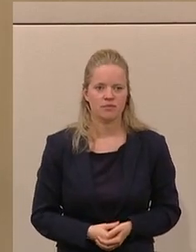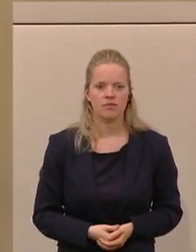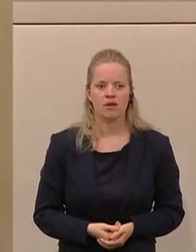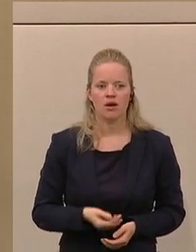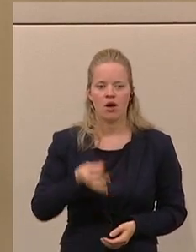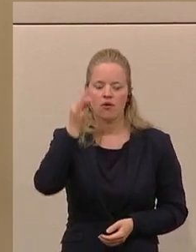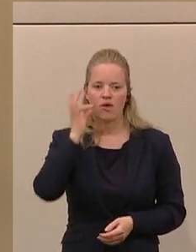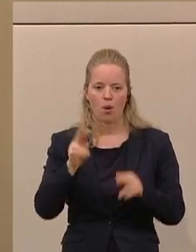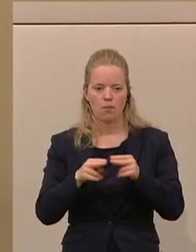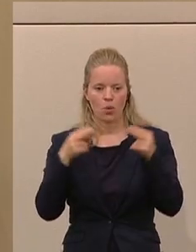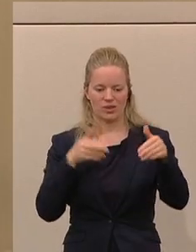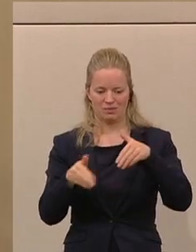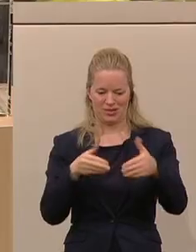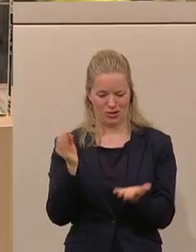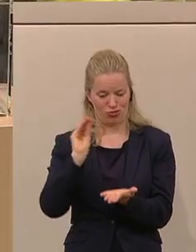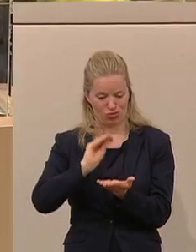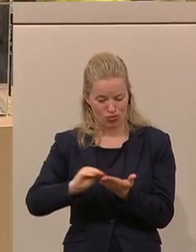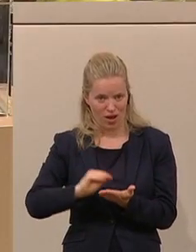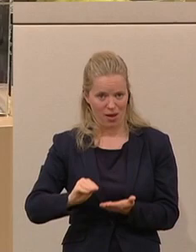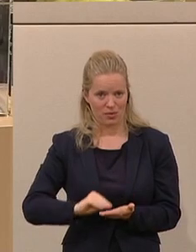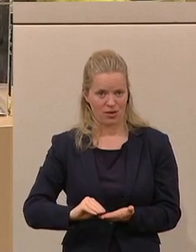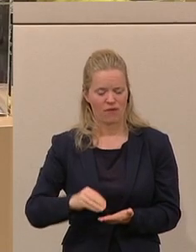die Frau Bundesminister schreibt mir das hier hin, bitte.